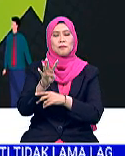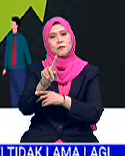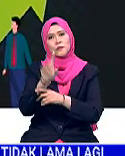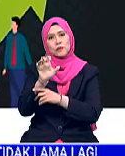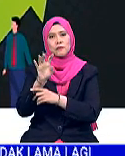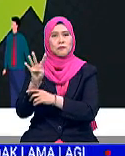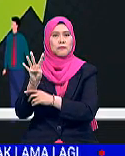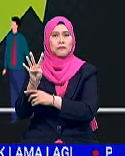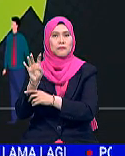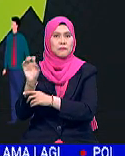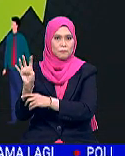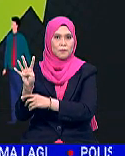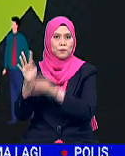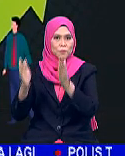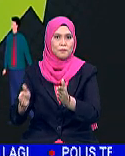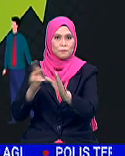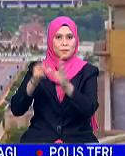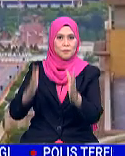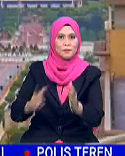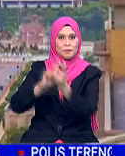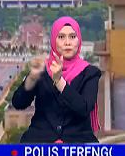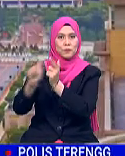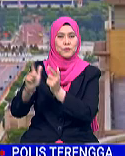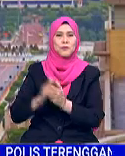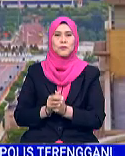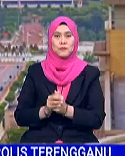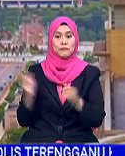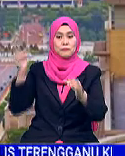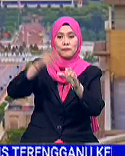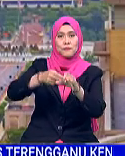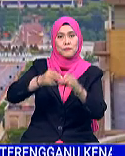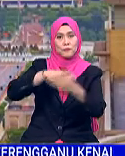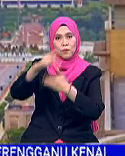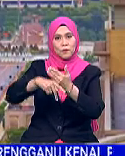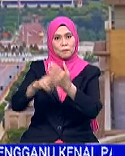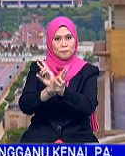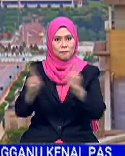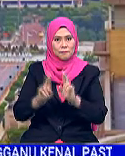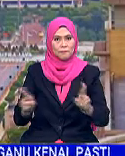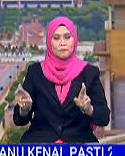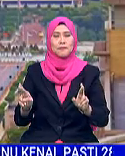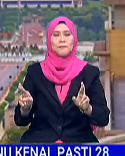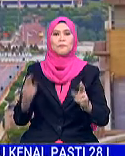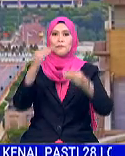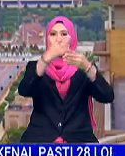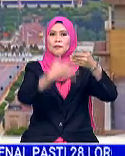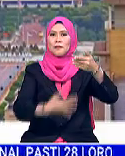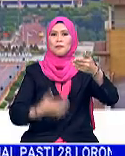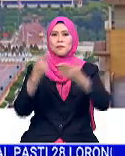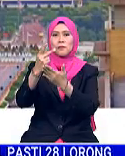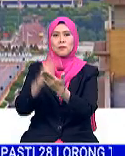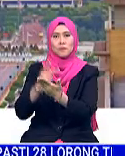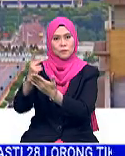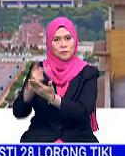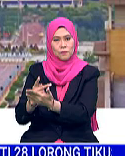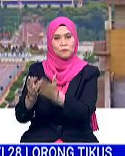143462 telah diluluskan untuk mengambil bagian dalam program-program yang sedih sedekat seekor usus kursus